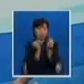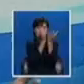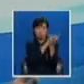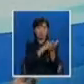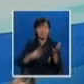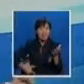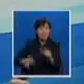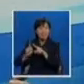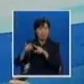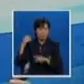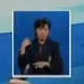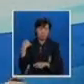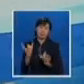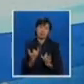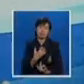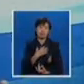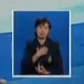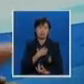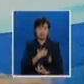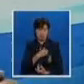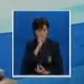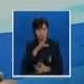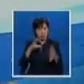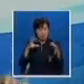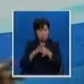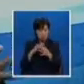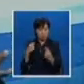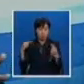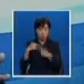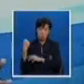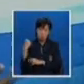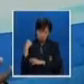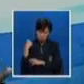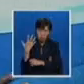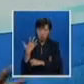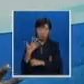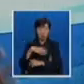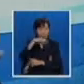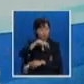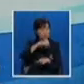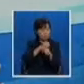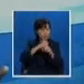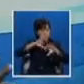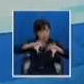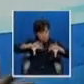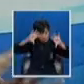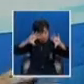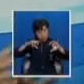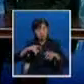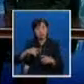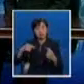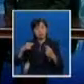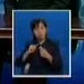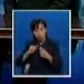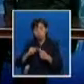ครับเพราะฉะนั้นที่อยากจะย้ำก็คือว่าความมั่นคงหน่วยงานรัฐบาลทั้งฝ่ายการเมืองฝ่ายประจ